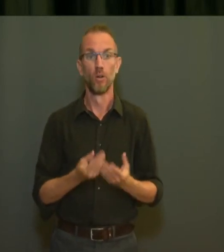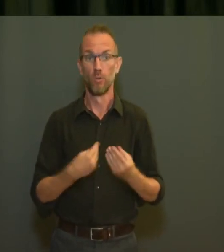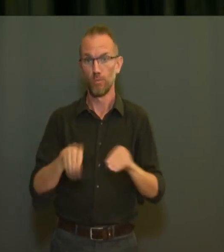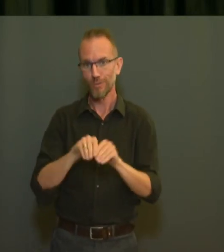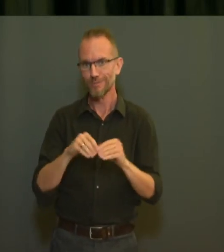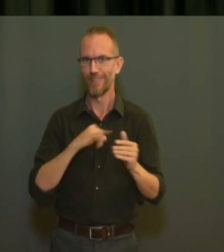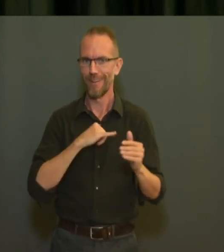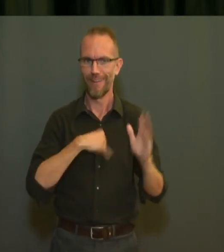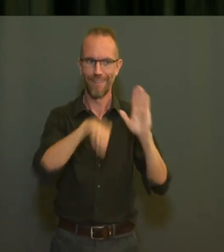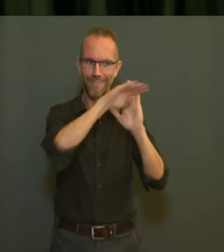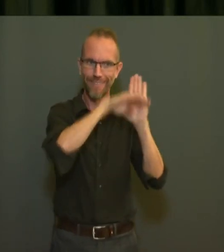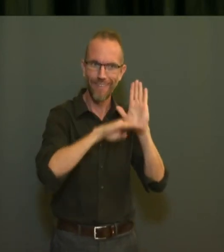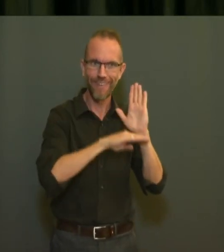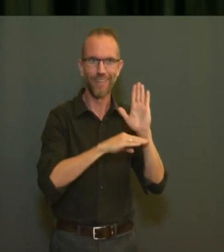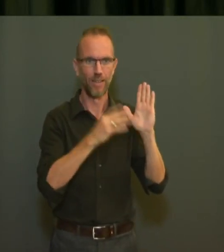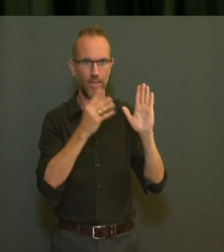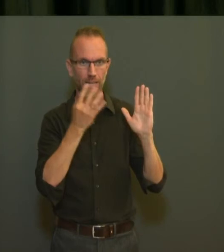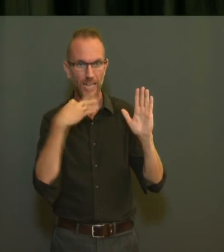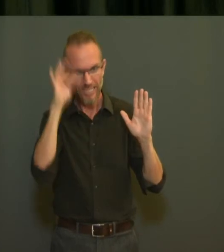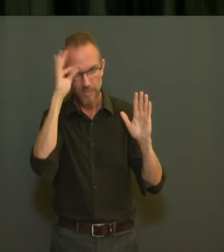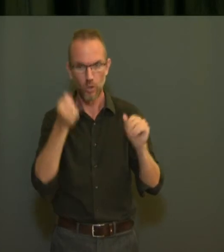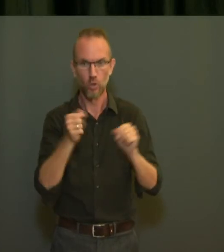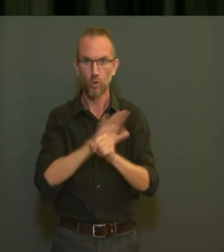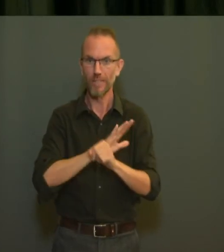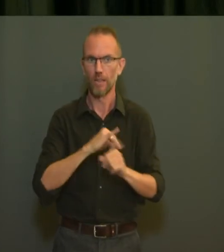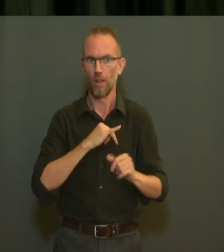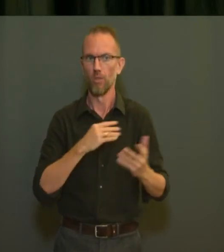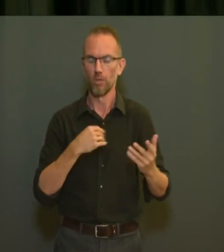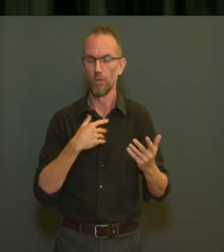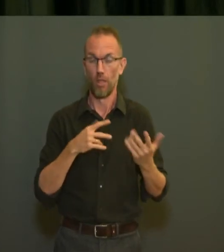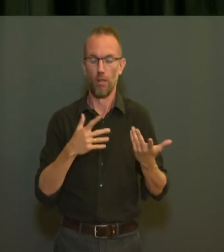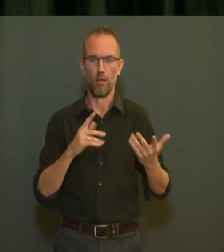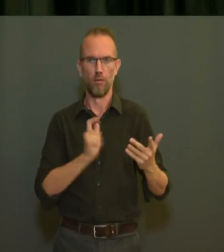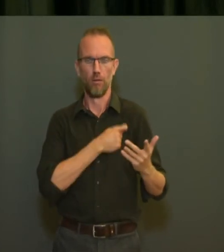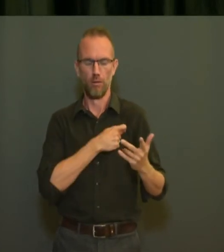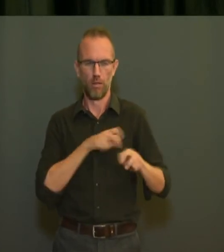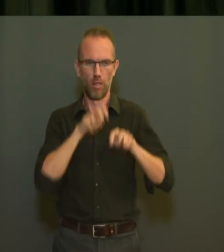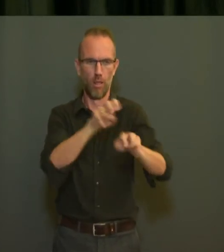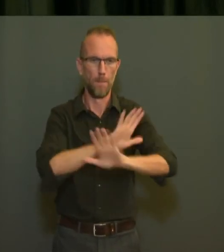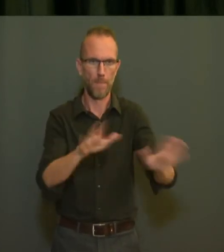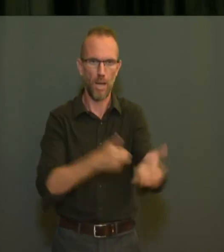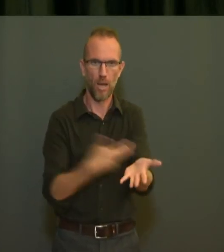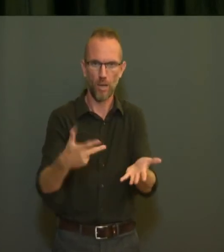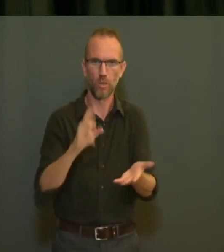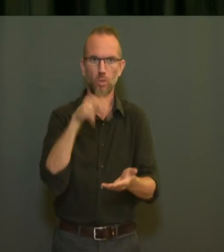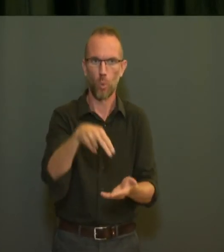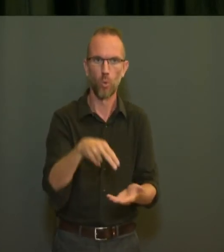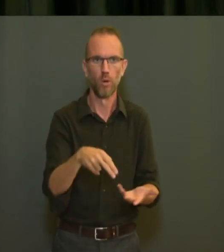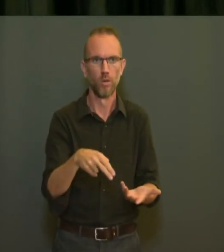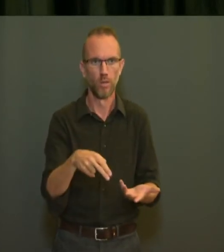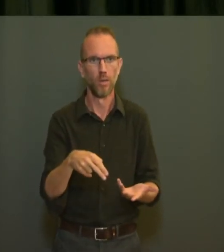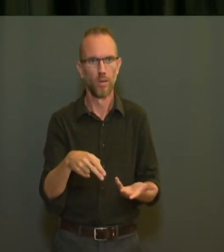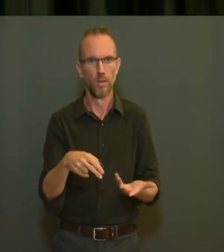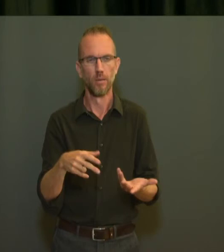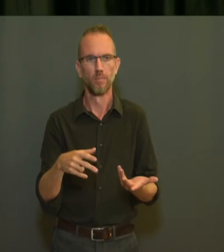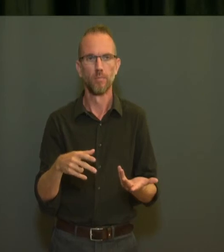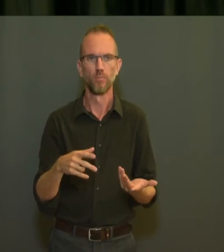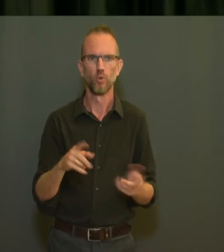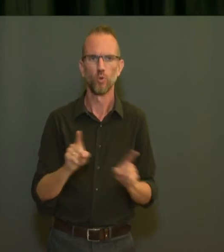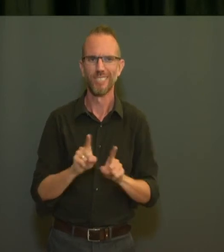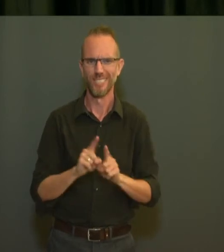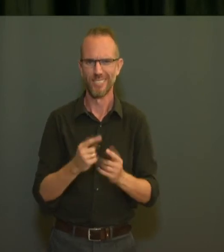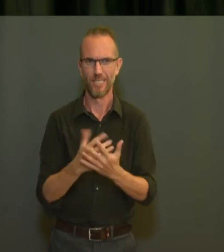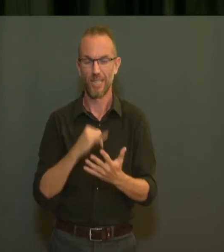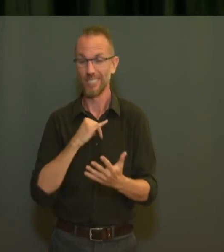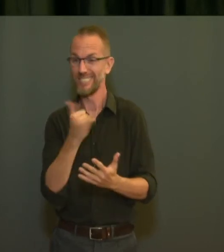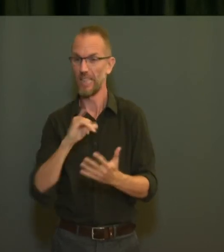dans un centre de don. C'est le cas notamment évidemment pour les personnes qui sont porteuses du Covid, les personnes qui ont des symptômes, mais également les personnes qui